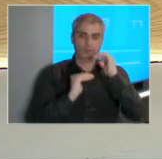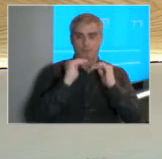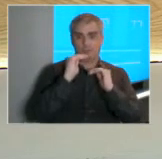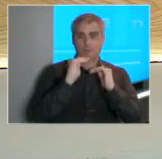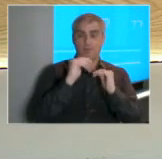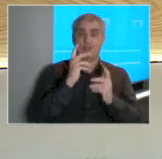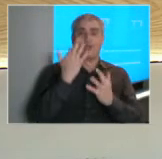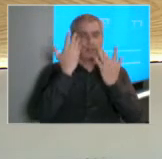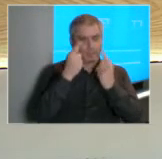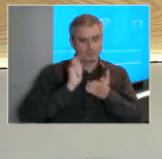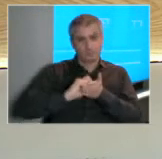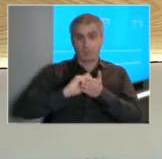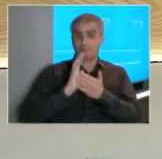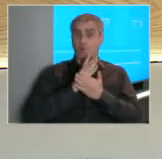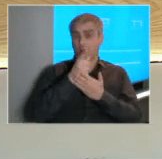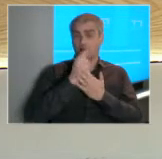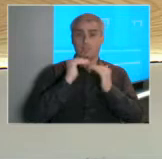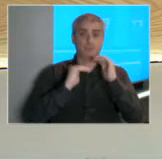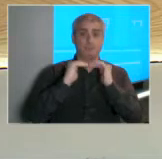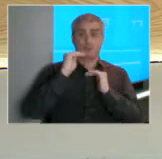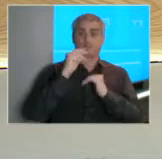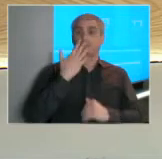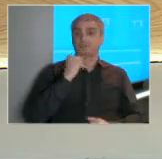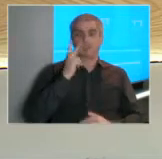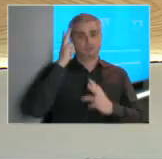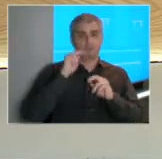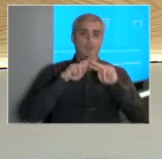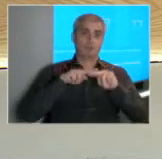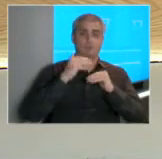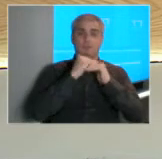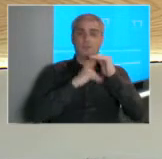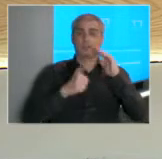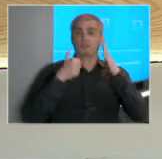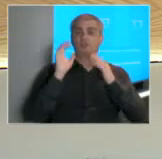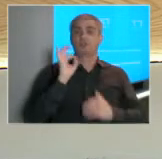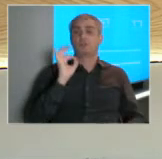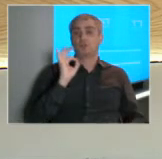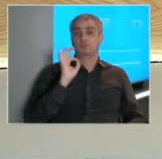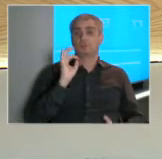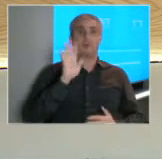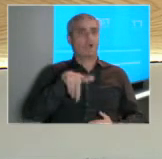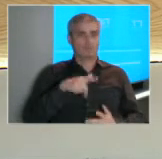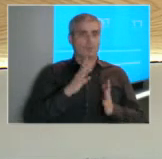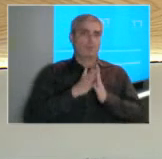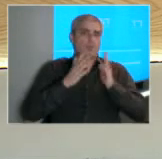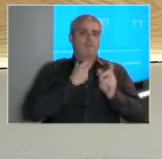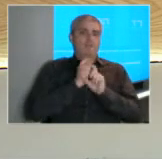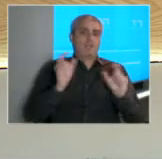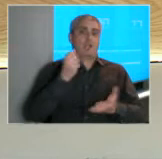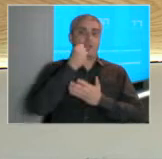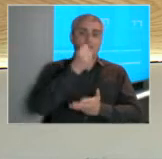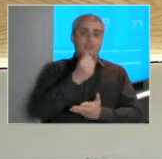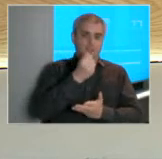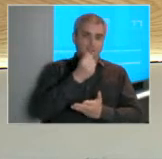של חברת הדירוג כתבו בהחלטתם כי יחס חוב תוצר של ישראל צפוי להישאר מתחת ל-60% למרות את רחבות הגירעון